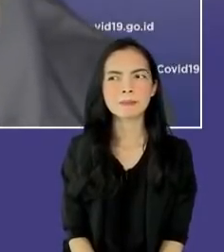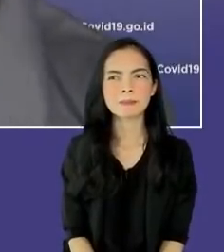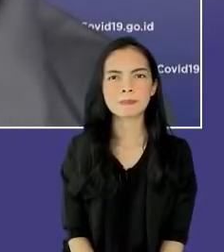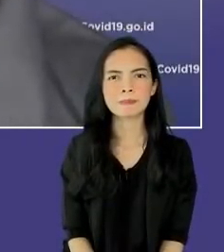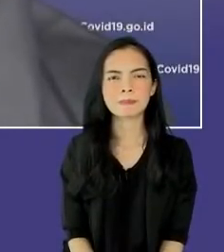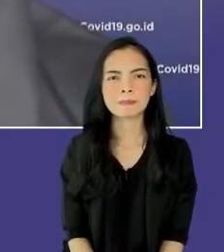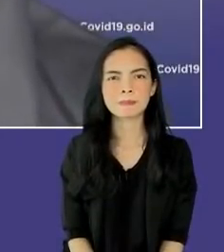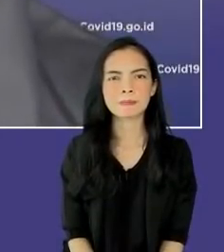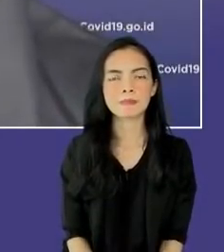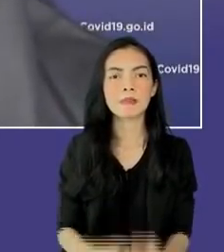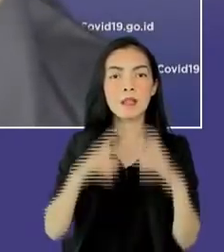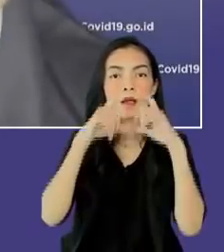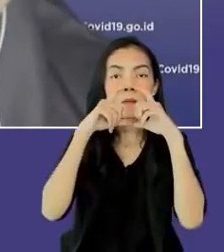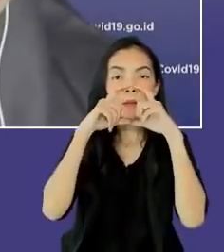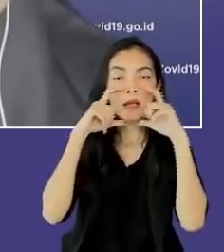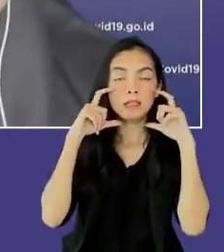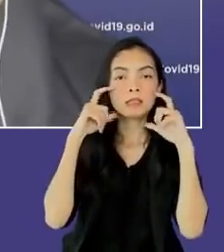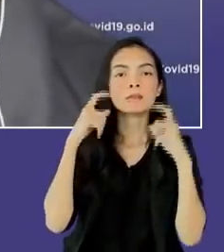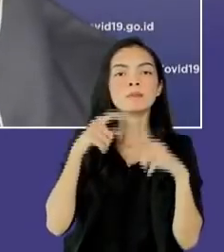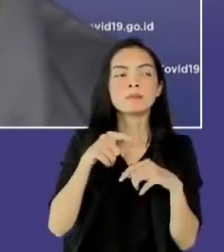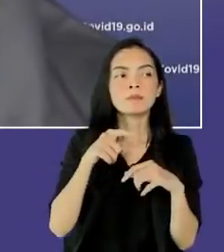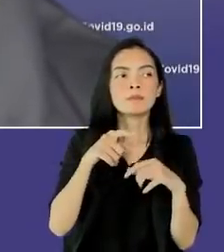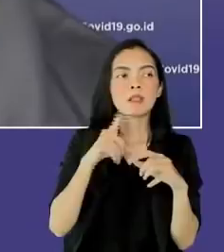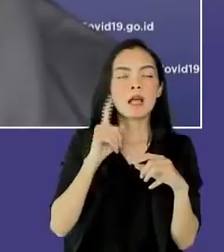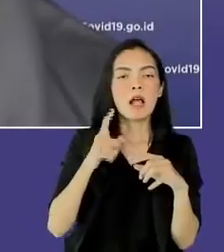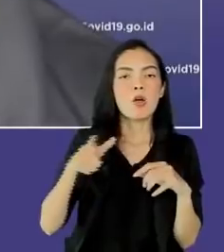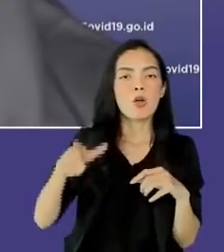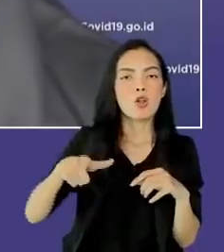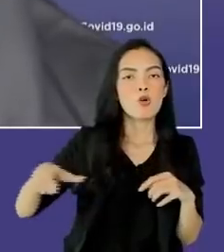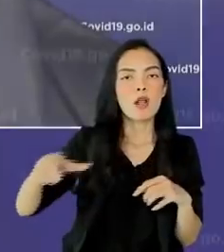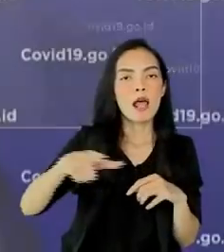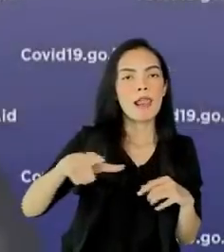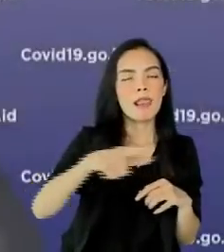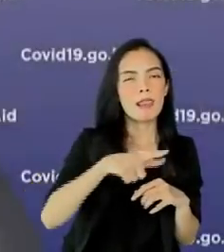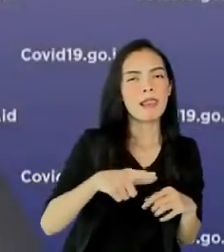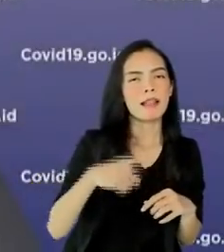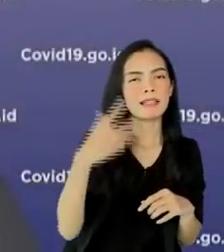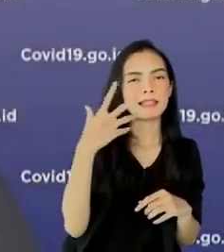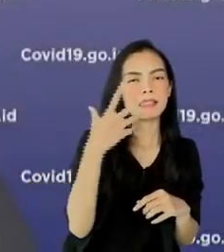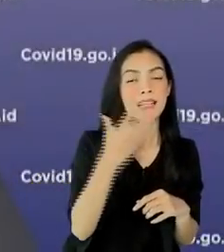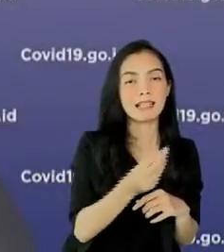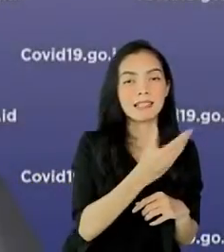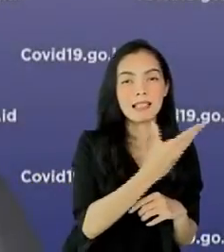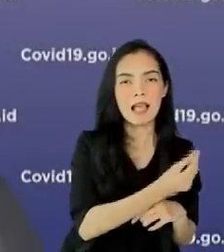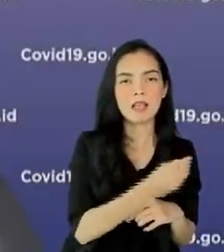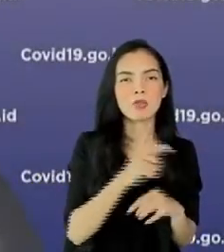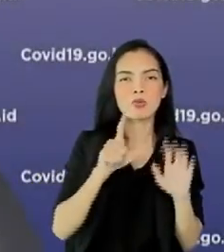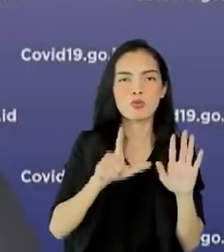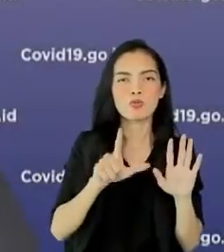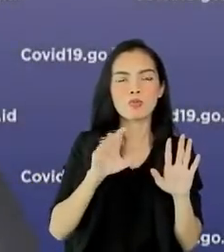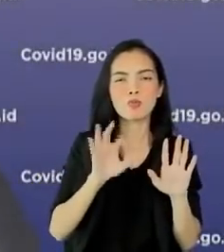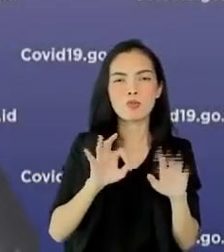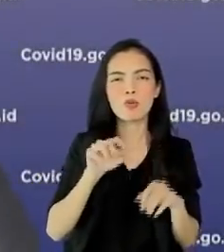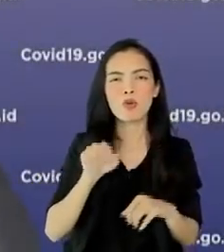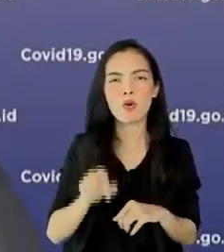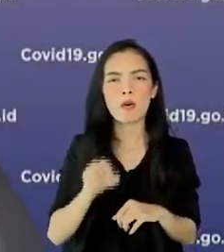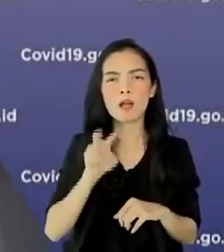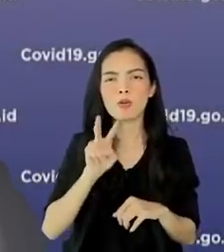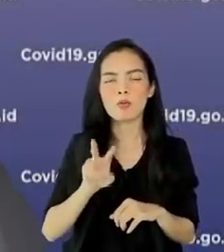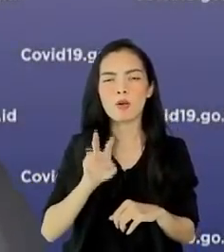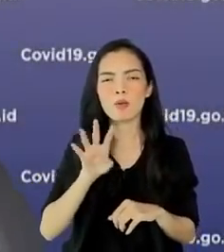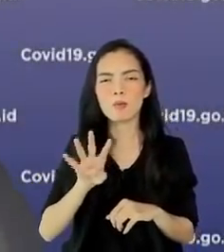Lihat kepatuhan menggunakan masker, ini cakupan kelurahan dan desa ada 70,24% kelurahan desa di